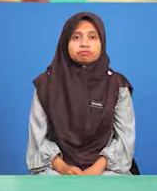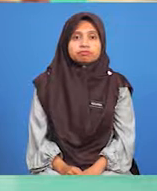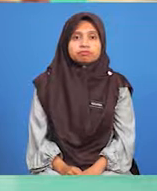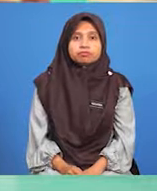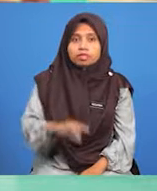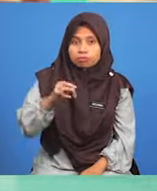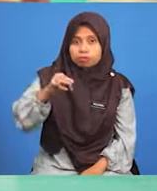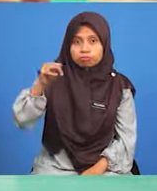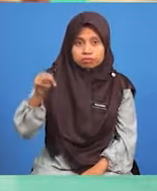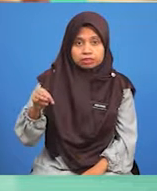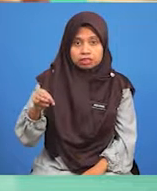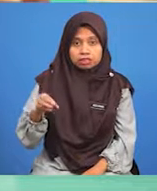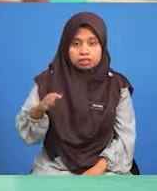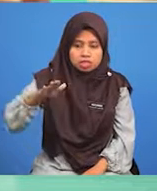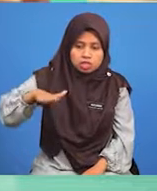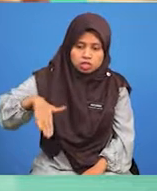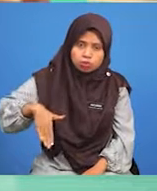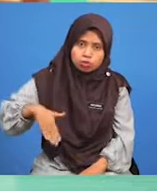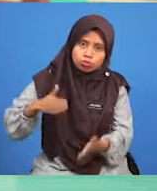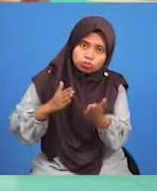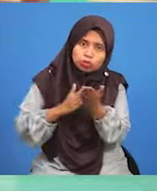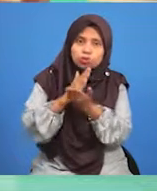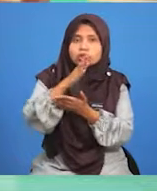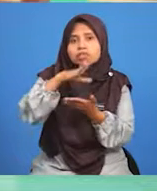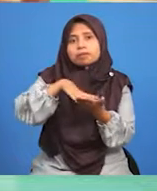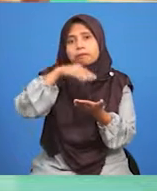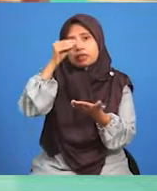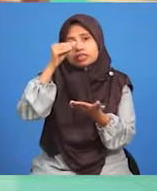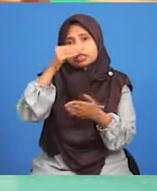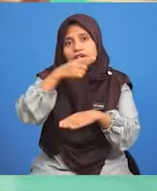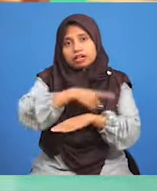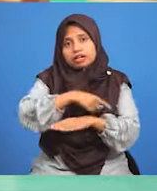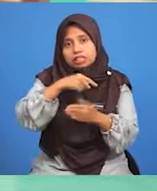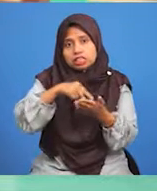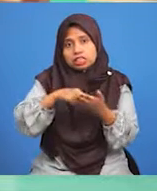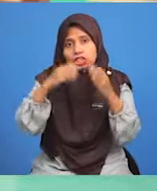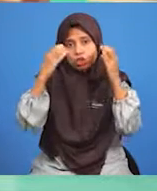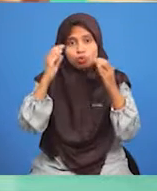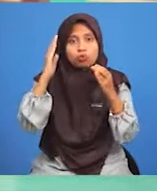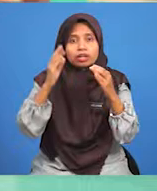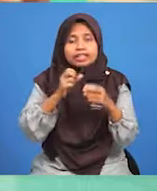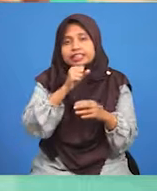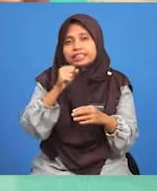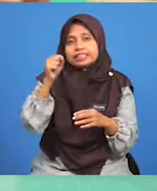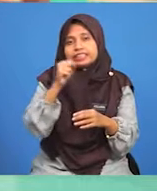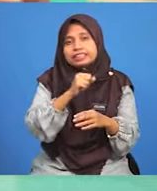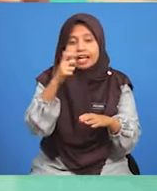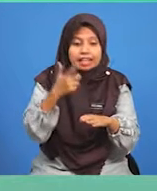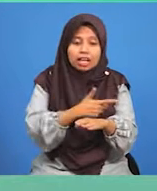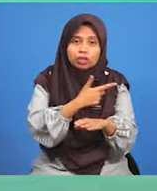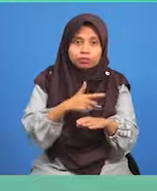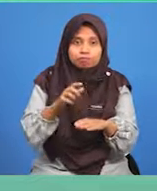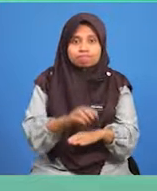mode-mode sebelum meneruskan pembelajaran cigo akan menyanyikan lagu